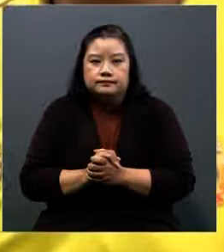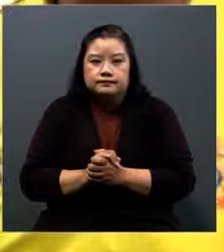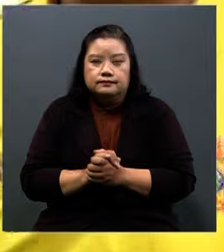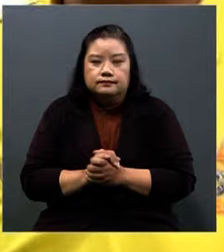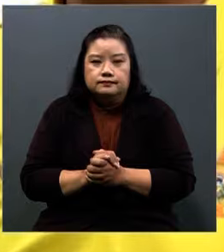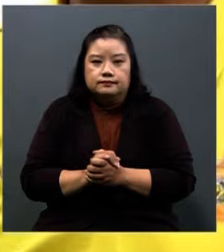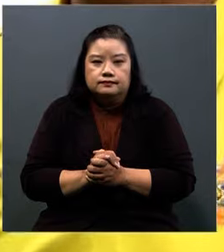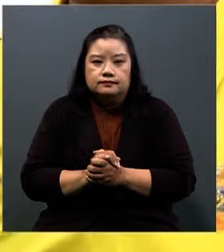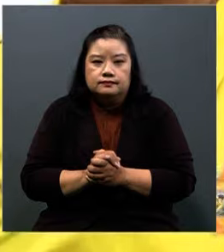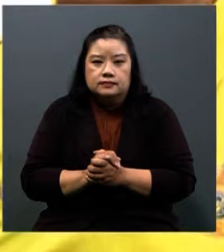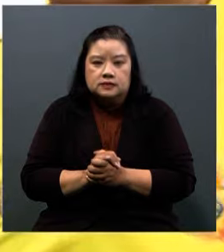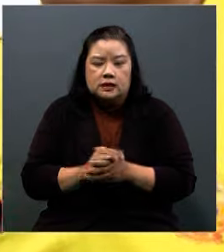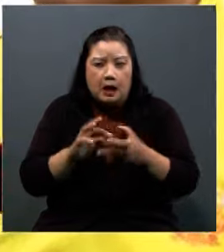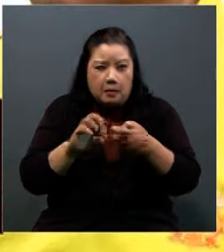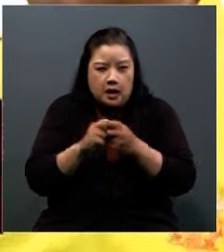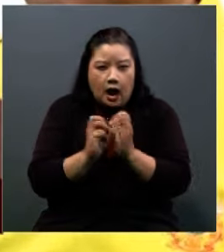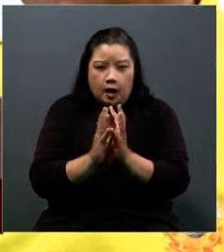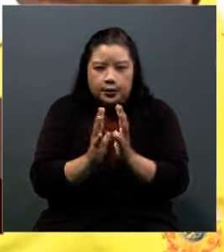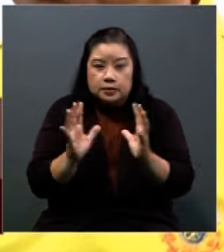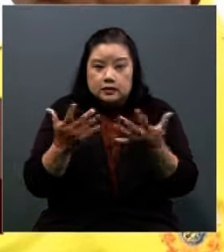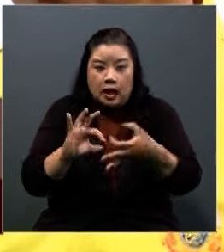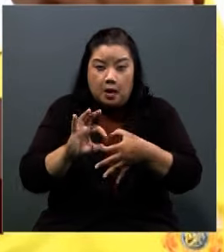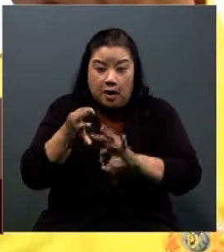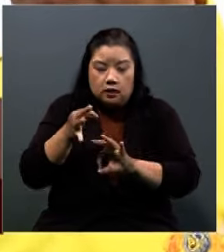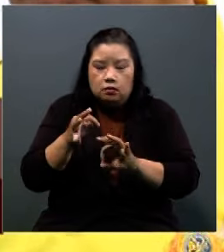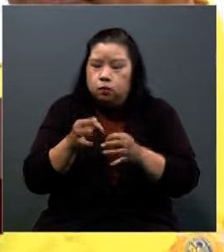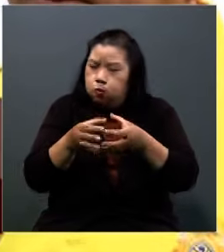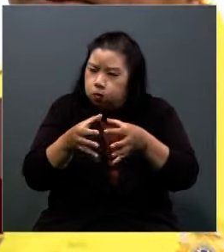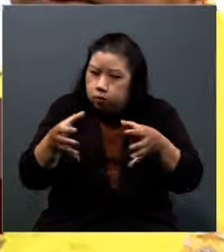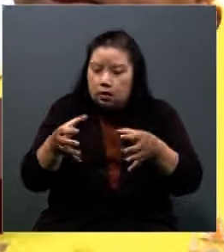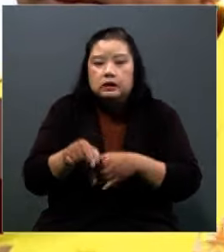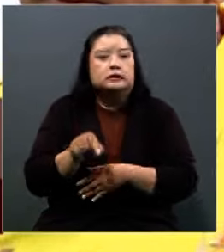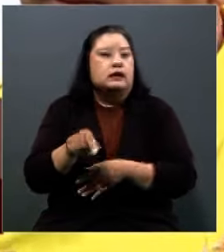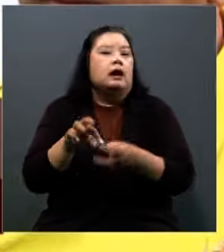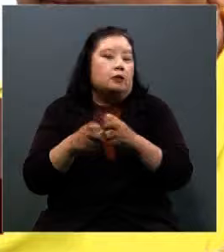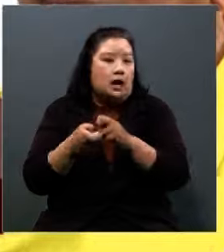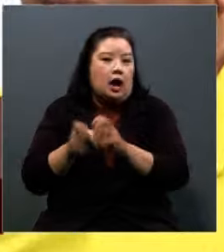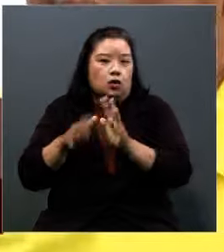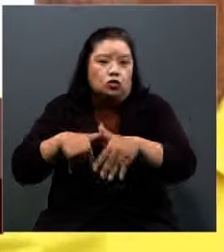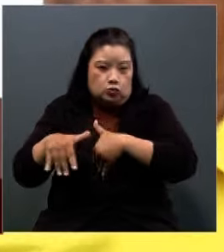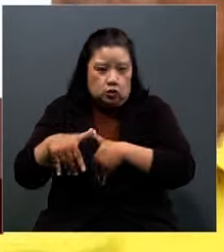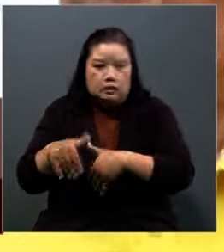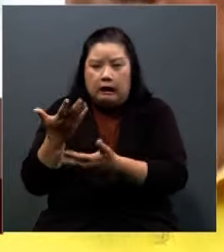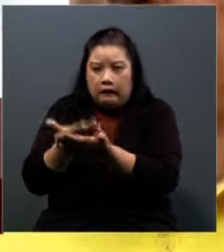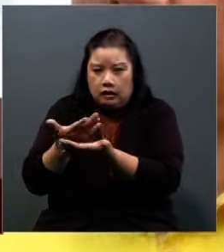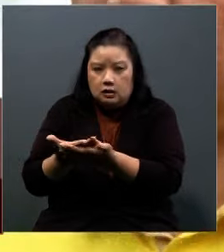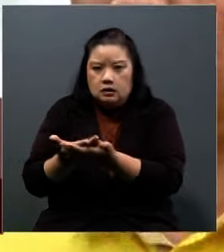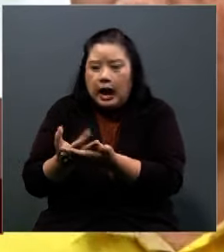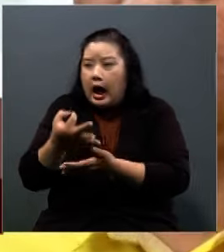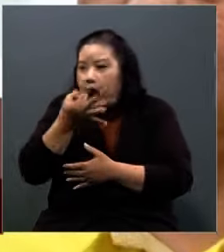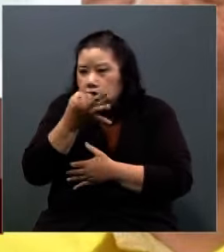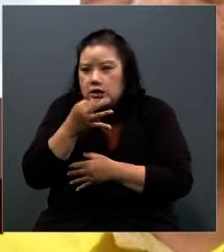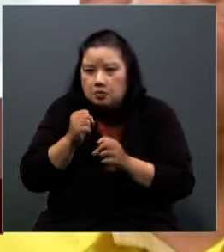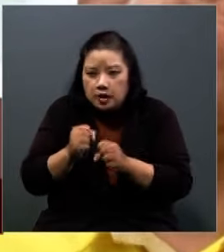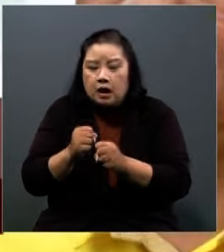เรื่องของการเผาป่าก็เป็นเรื่องของเศรษฐกิจหลักนะครับพี่น้องประชาชนต้องหาเงินนะครับเขาก็มีการ